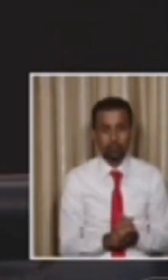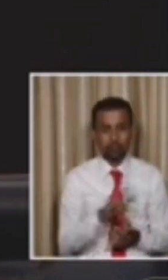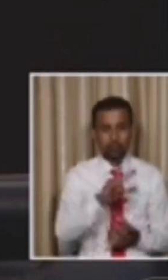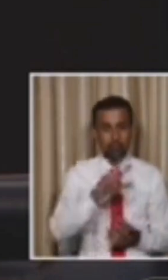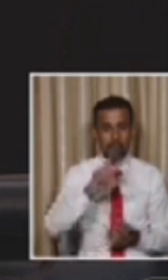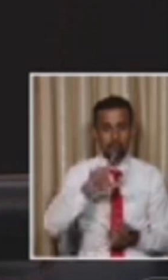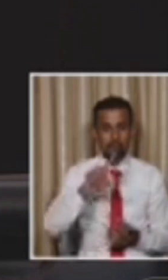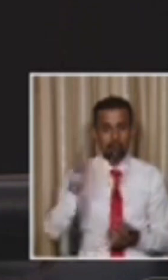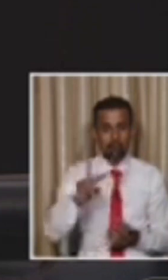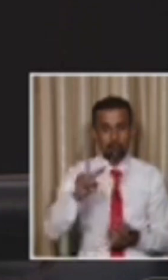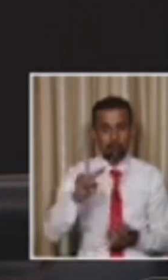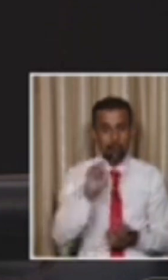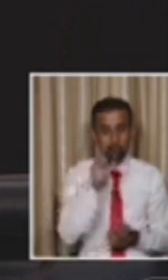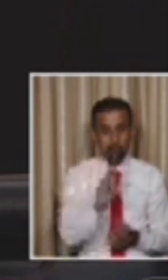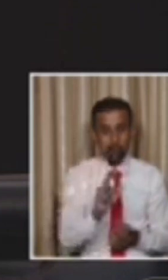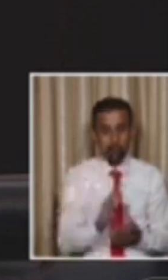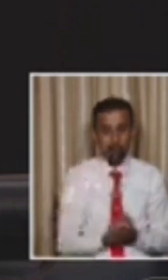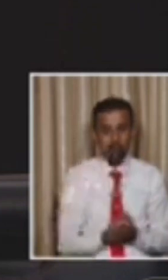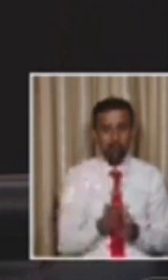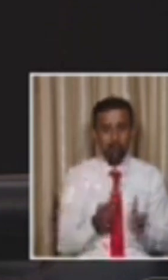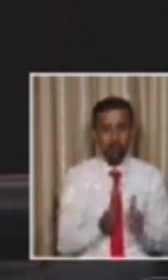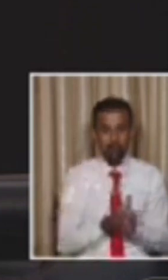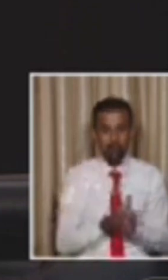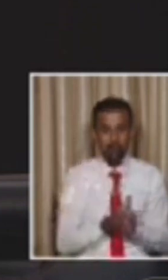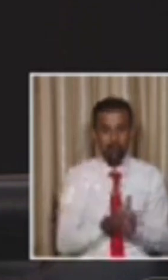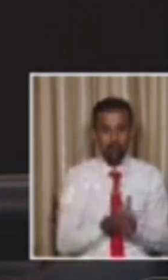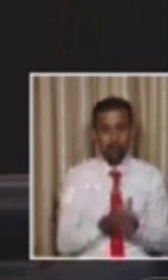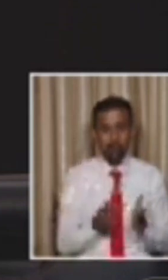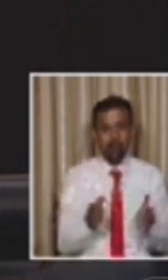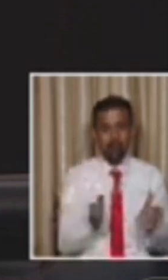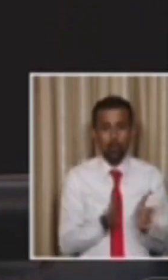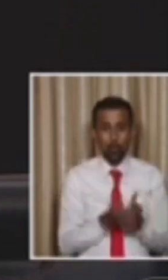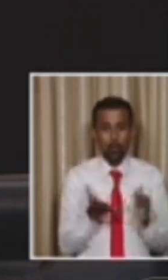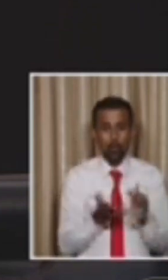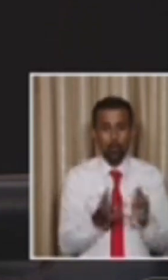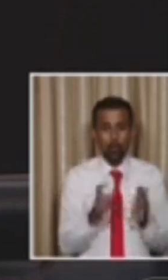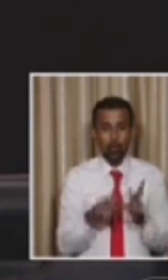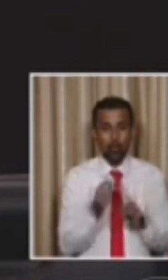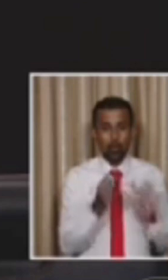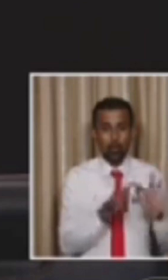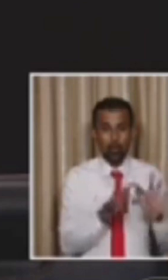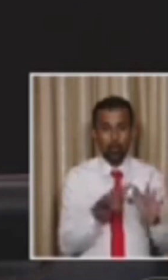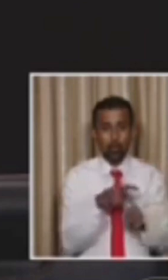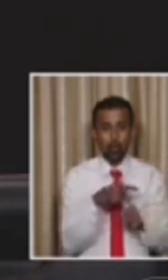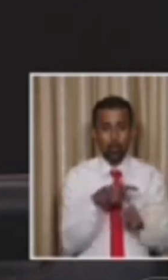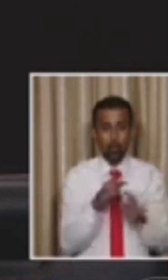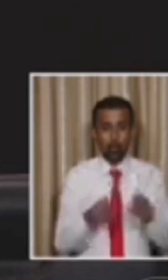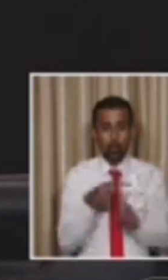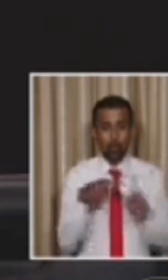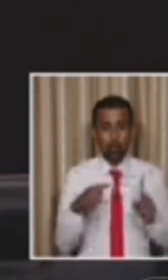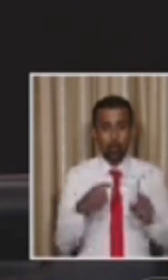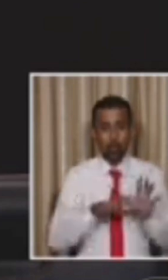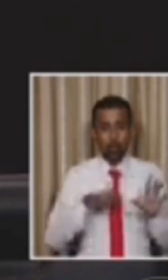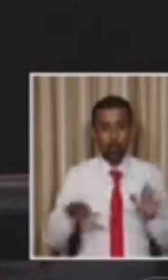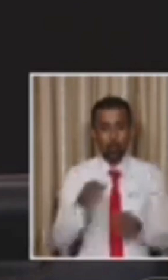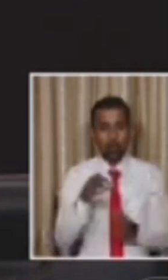87-2 යටදී ඔබතුමා බලන්න මේ කාරක සභා. කාරක සභා යටතේ දැන් කෝප් කාරක සභාවේ භාගයට භාගයක් අයින් වෙලා. ඔබතුමාලා තාම